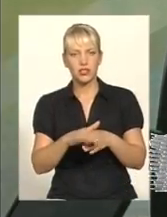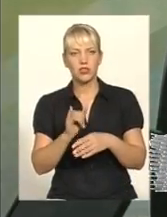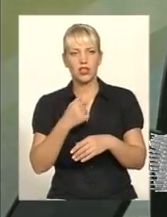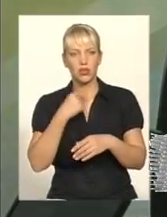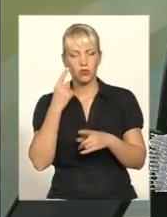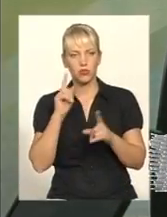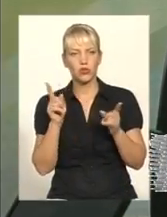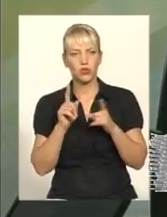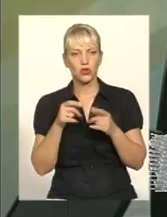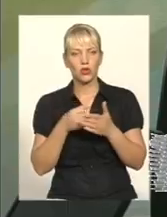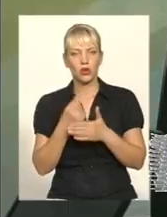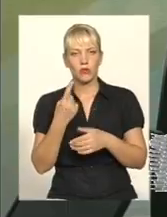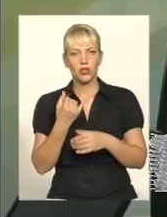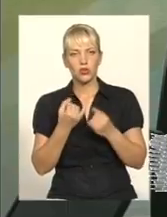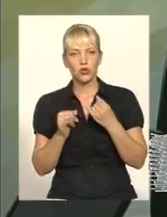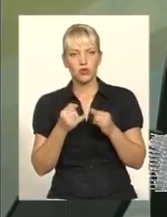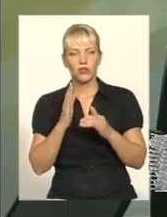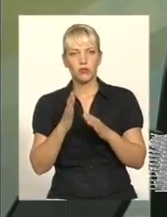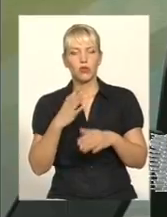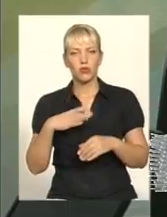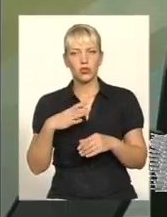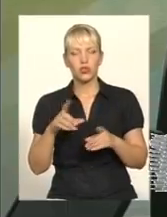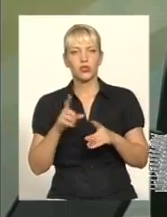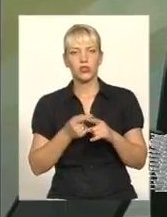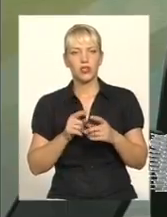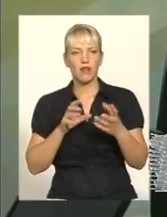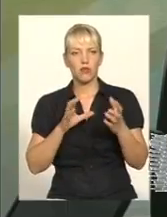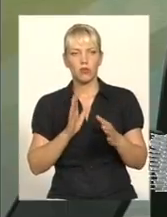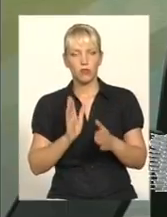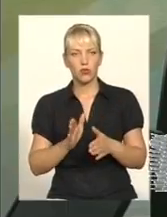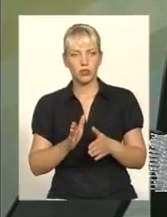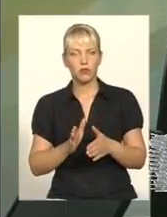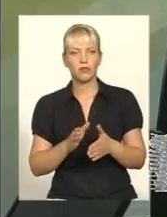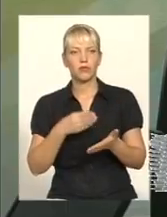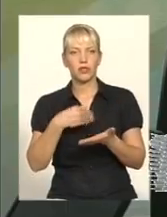що до 1 жовтня будемо очікувати, що ці автобуси будуть мати. Крім того,